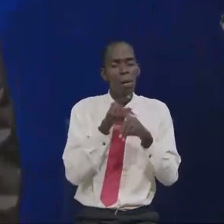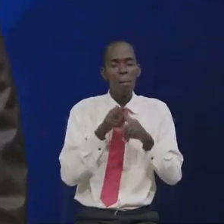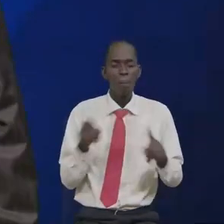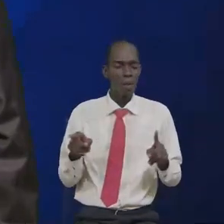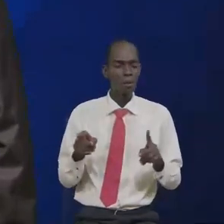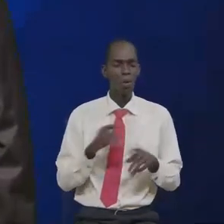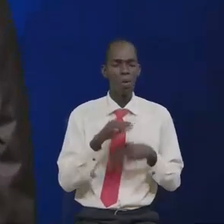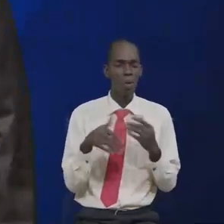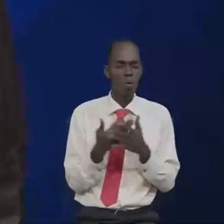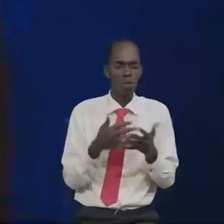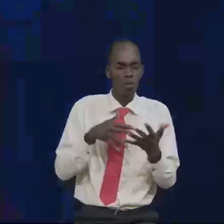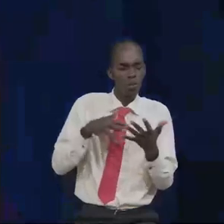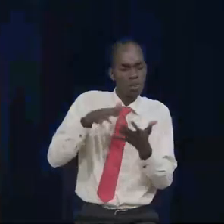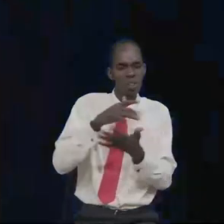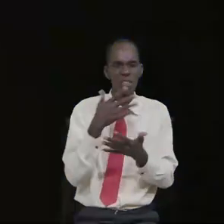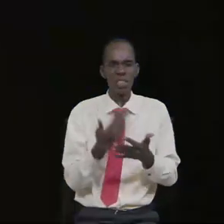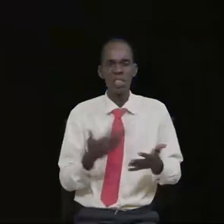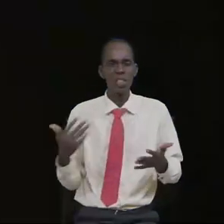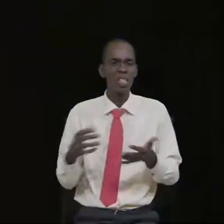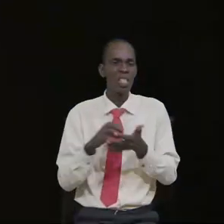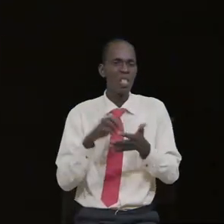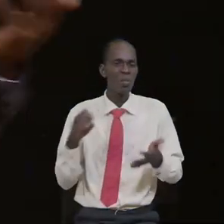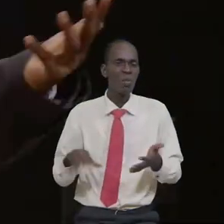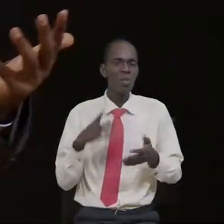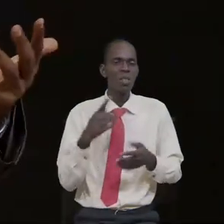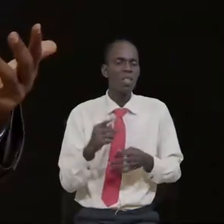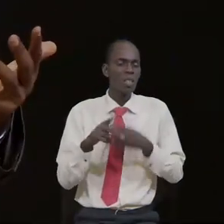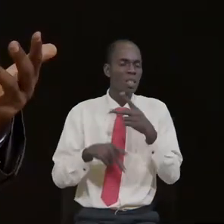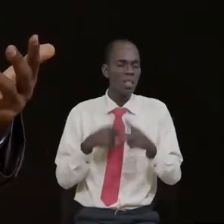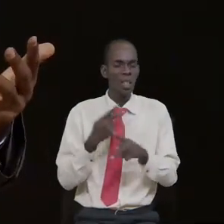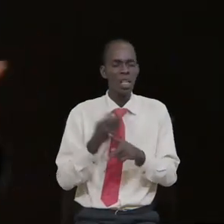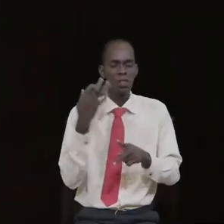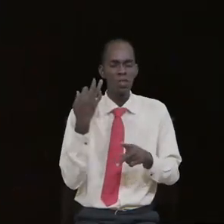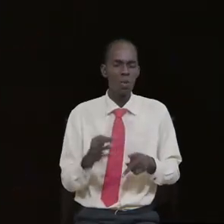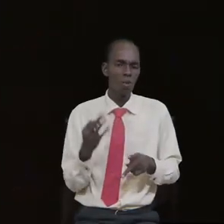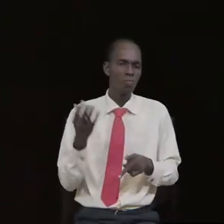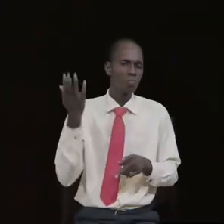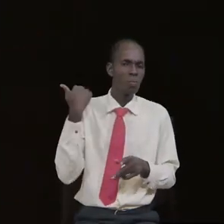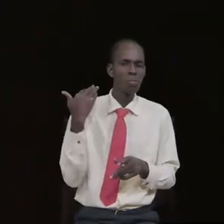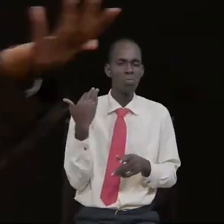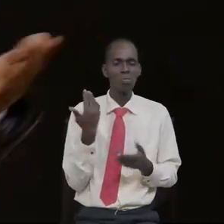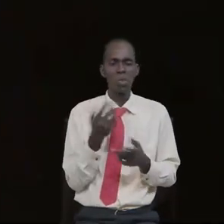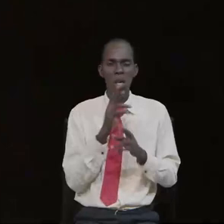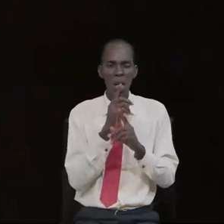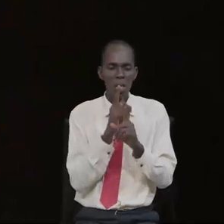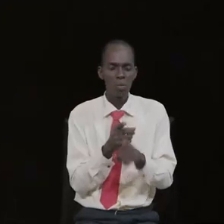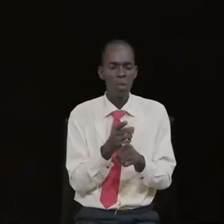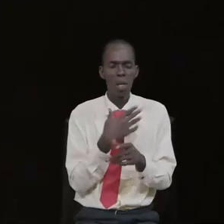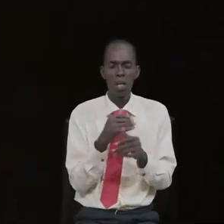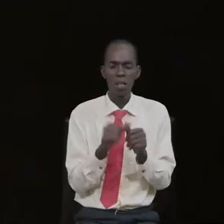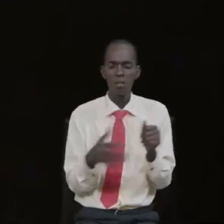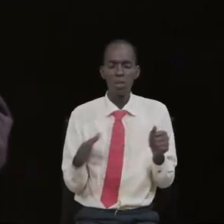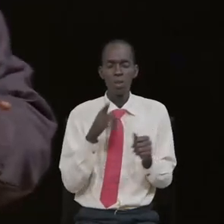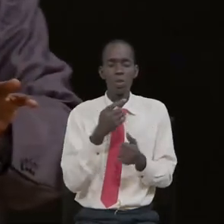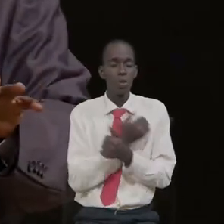choses ont enlevé les réactions passées, les réponses passées, les choses que vous